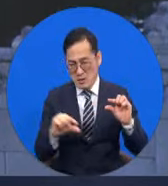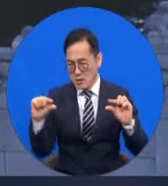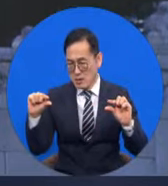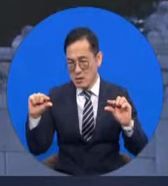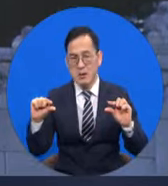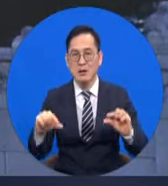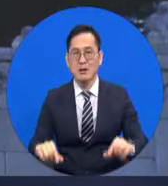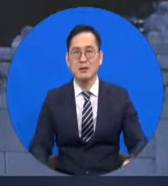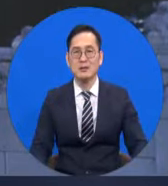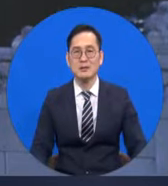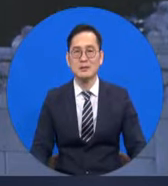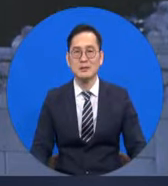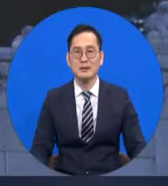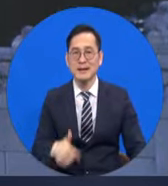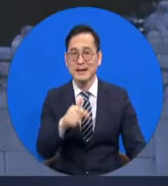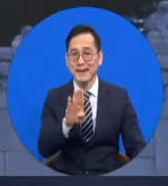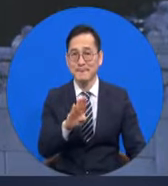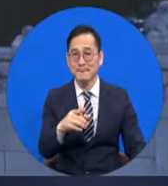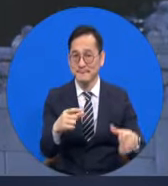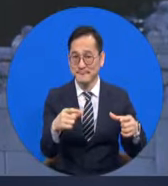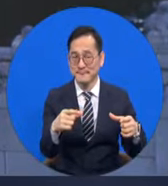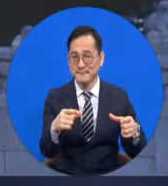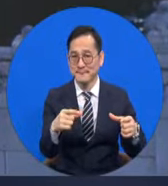변호사님, 네네. 광진 갑 같은 경우는